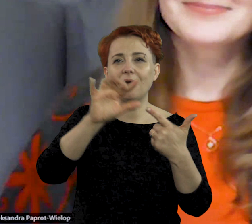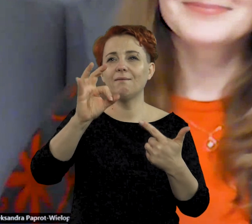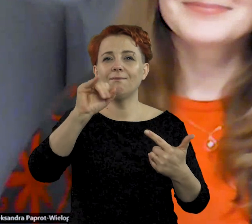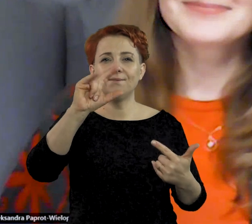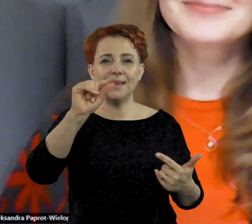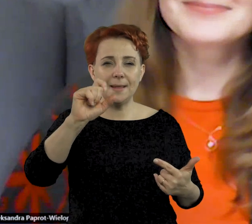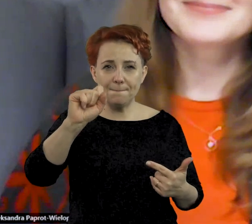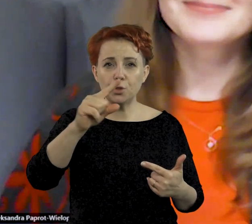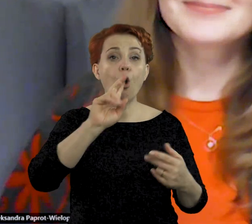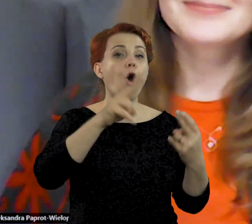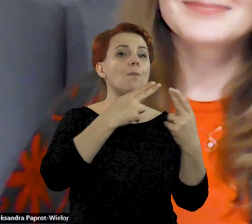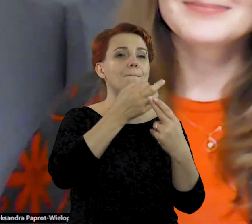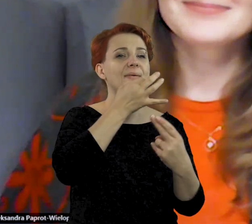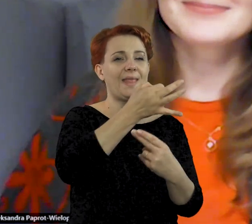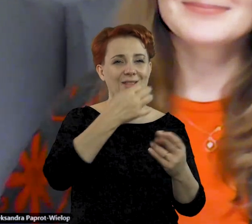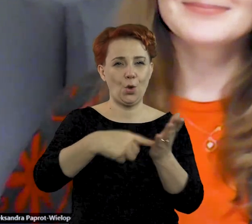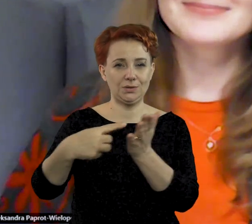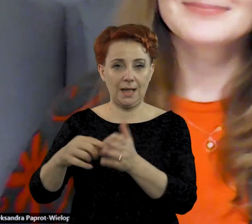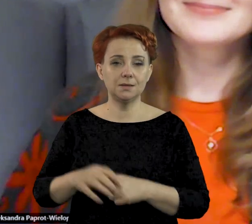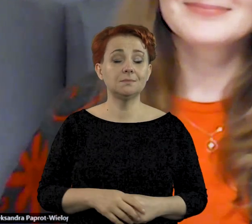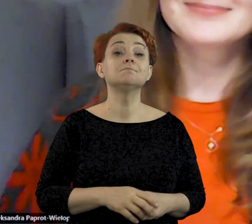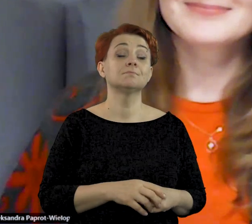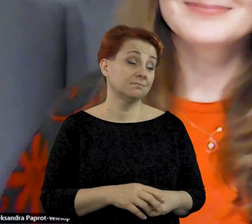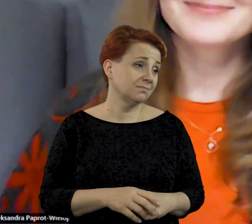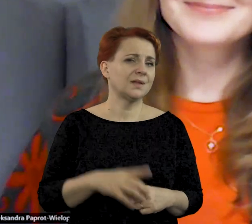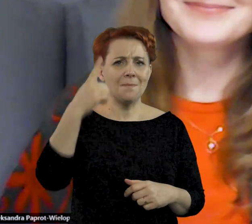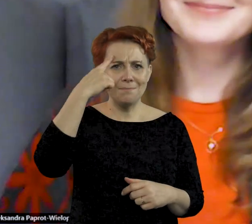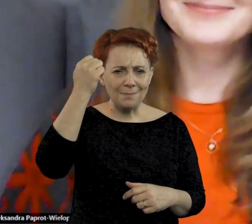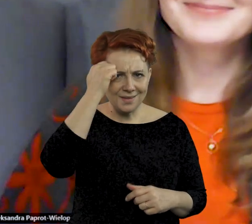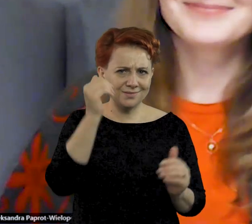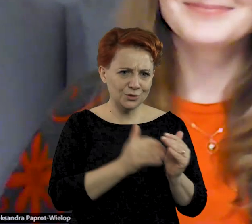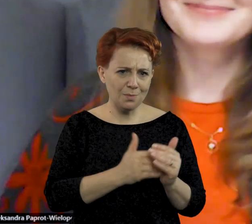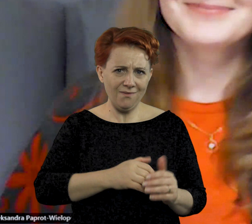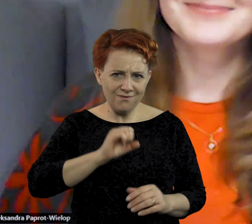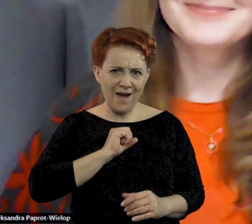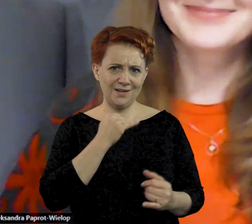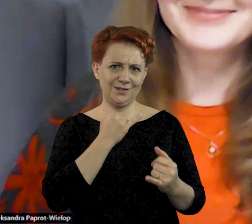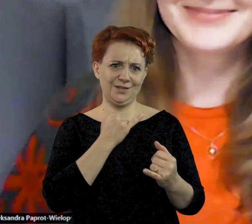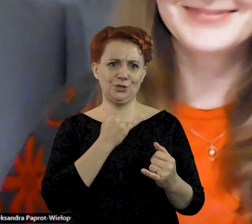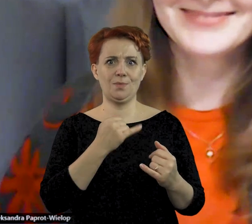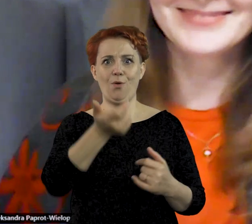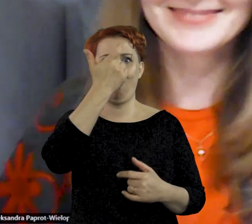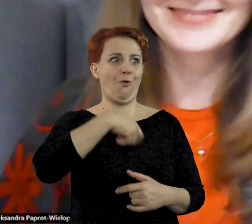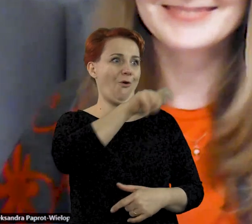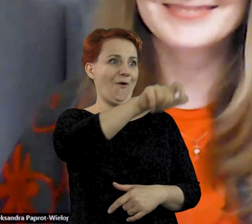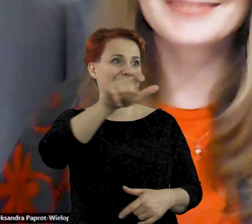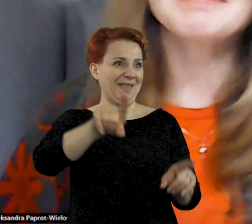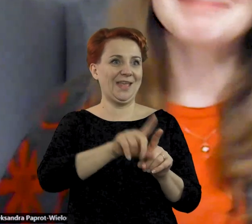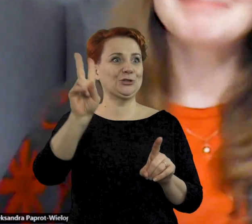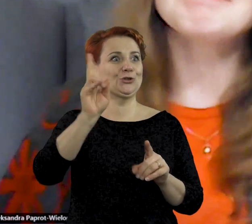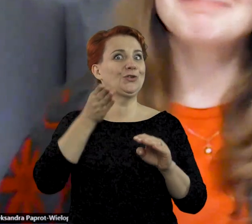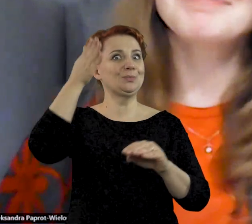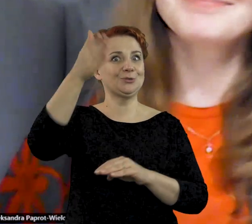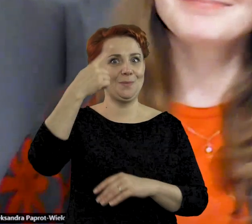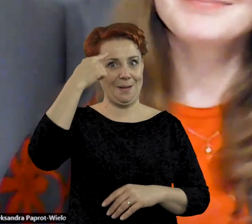tego odpowiedzi na to ostatnie pytanie, że no pamiętajmy, no bo chyba fajnie by było, żeby o nas też ktoś pamiętał, nie? Jakby,